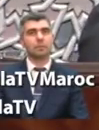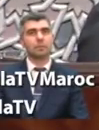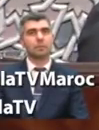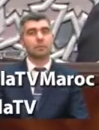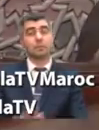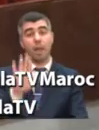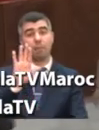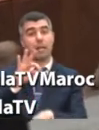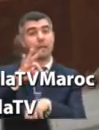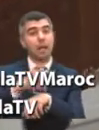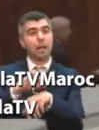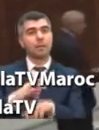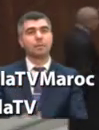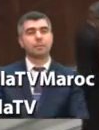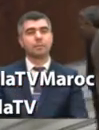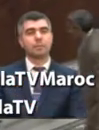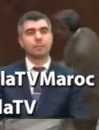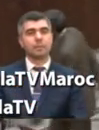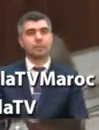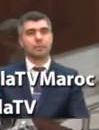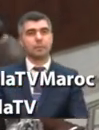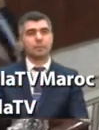5 دقائق.